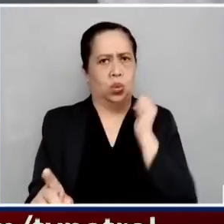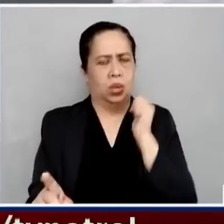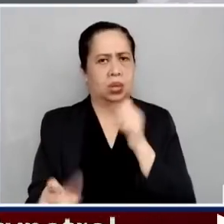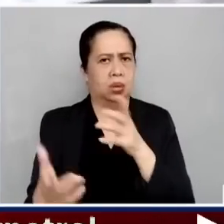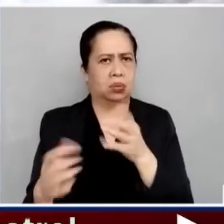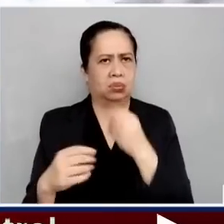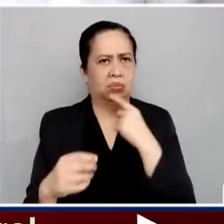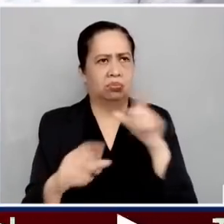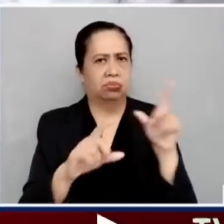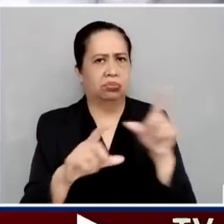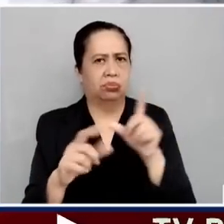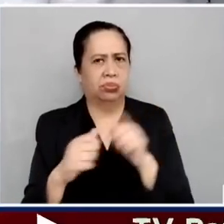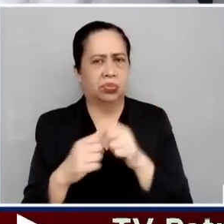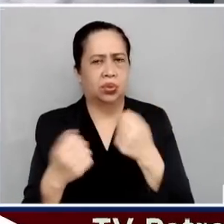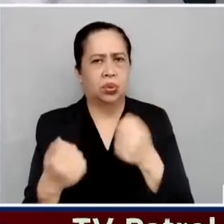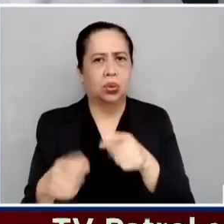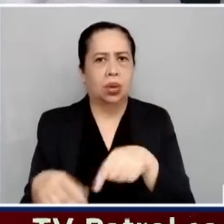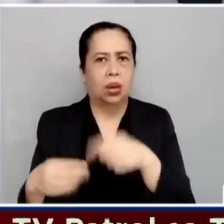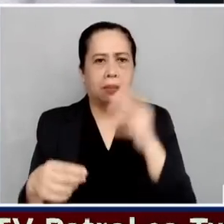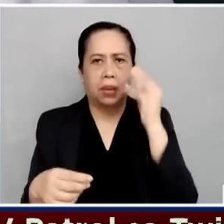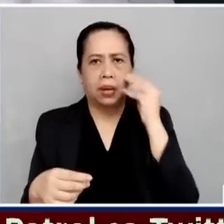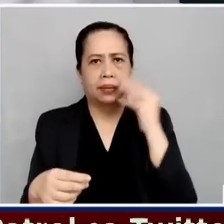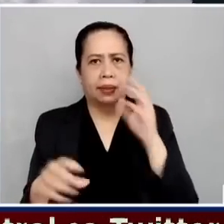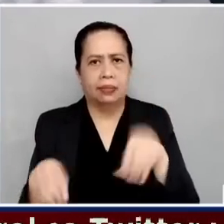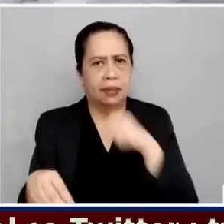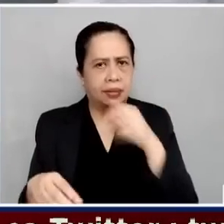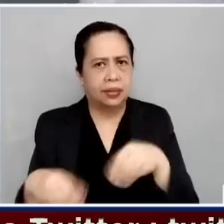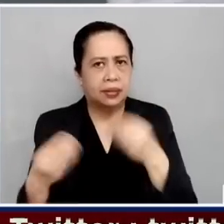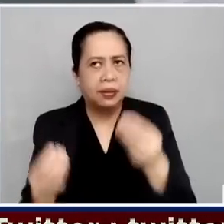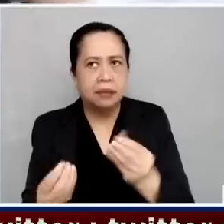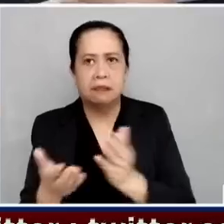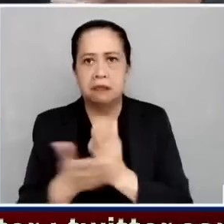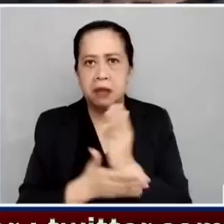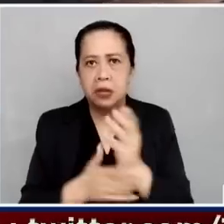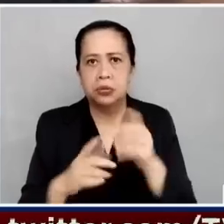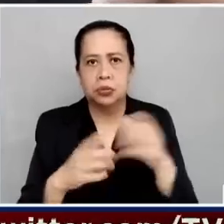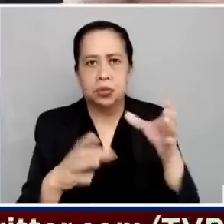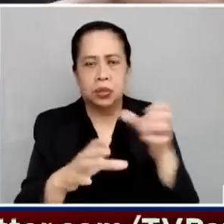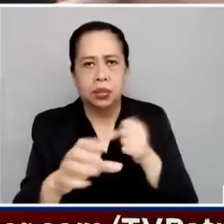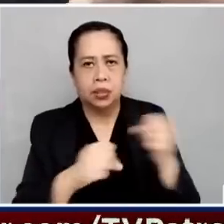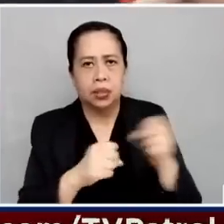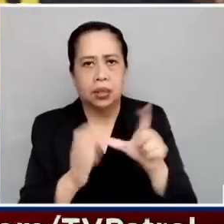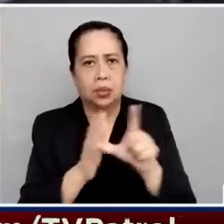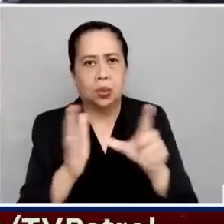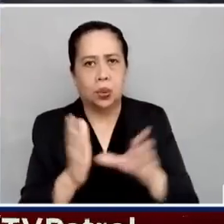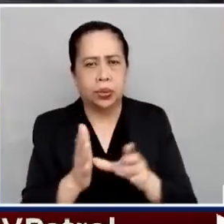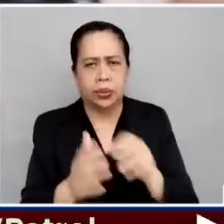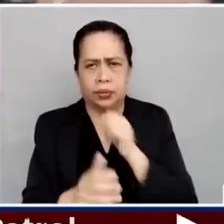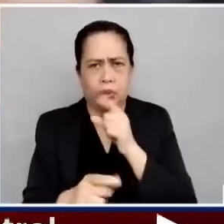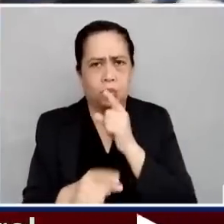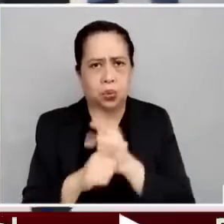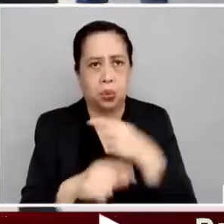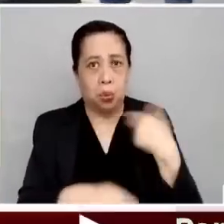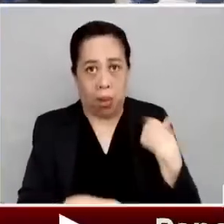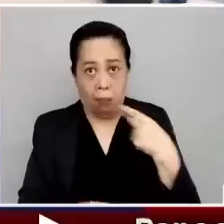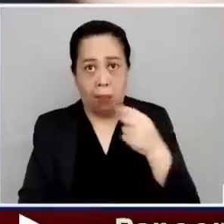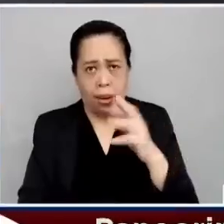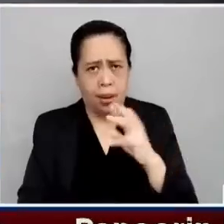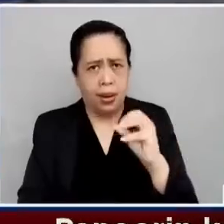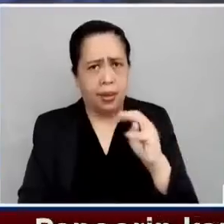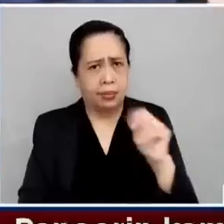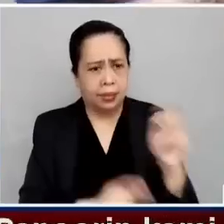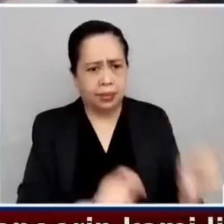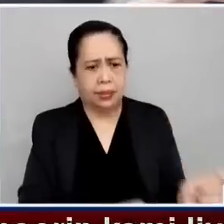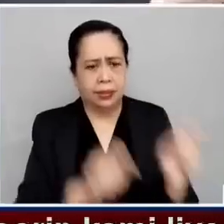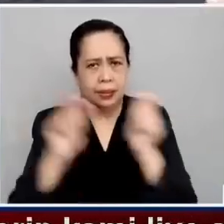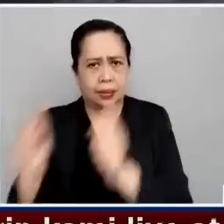ng aligasyong pinagkaitan si Miranda ng karapatang mamili ng kanyang abogado. Itinanggi rin niyang naharas ang mga sospek sa paglipat sa